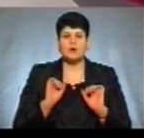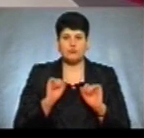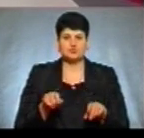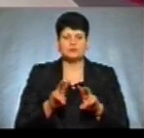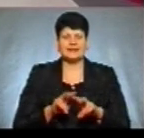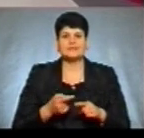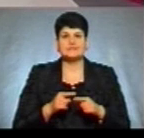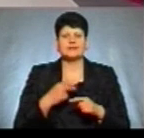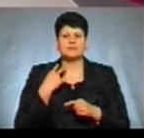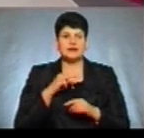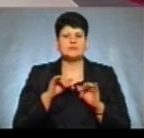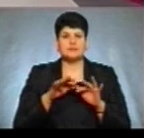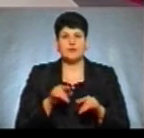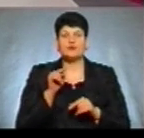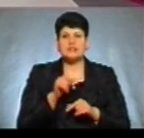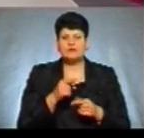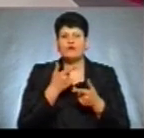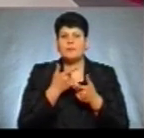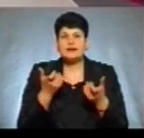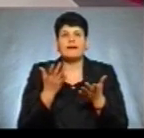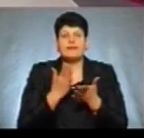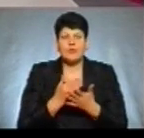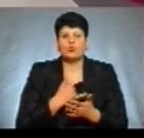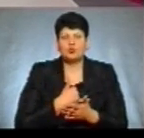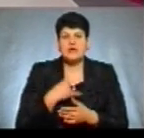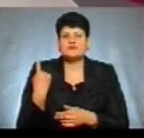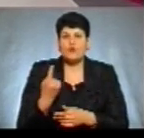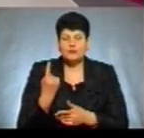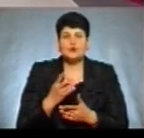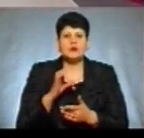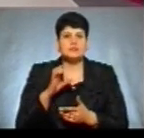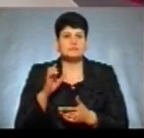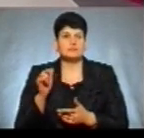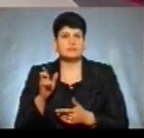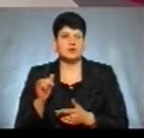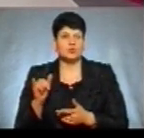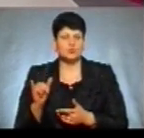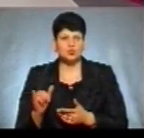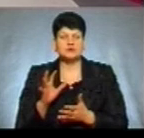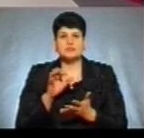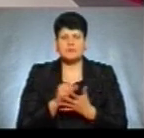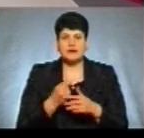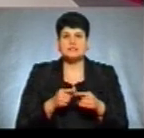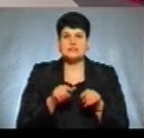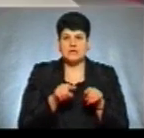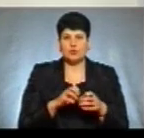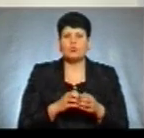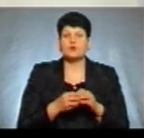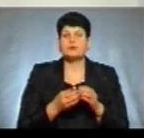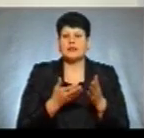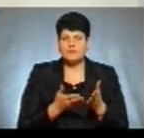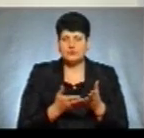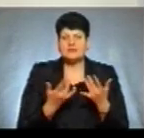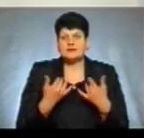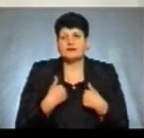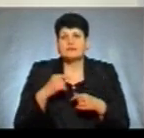І по тій інформації, яка є в нас в області, що Служба безпеки України займається також цією проблематикою, наскільки